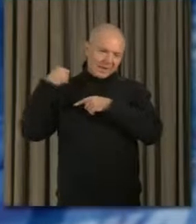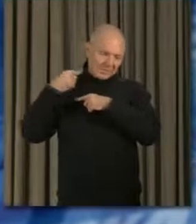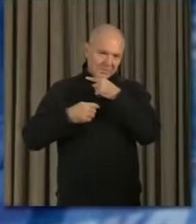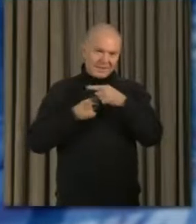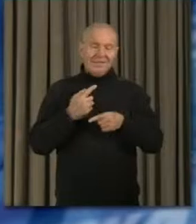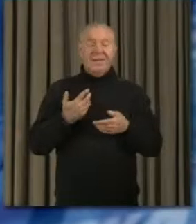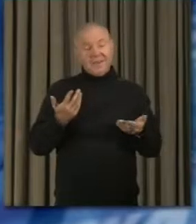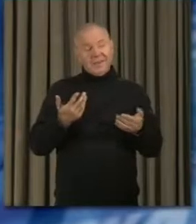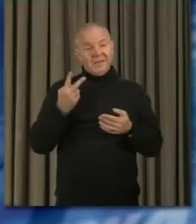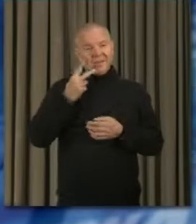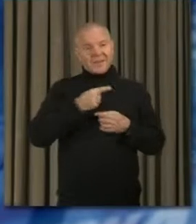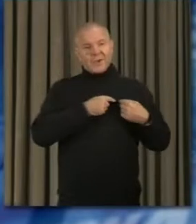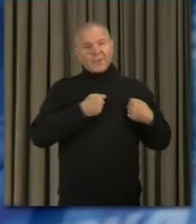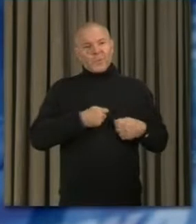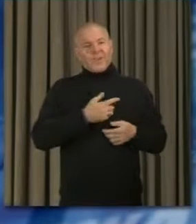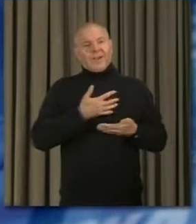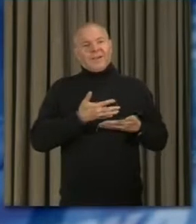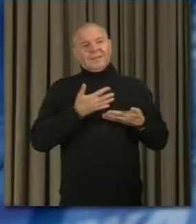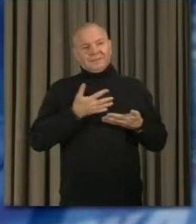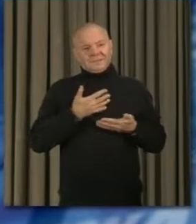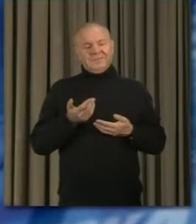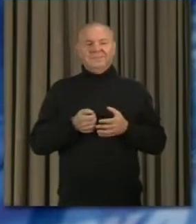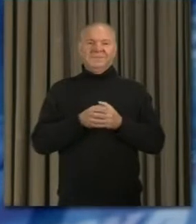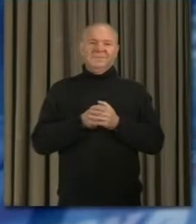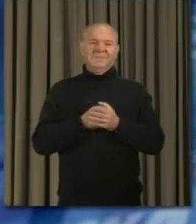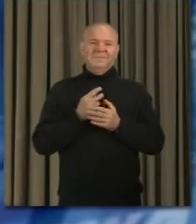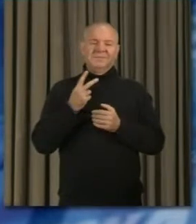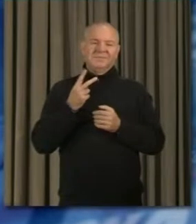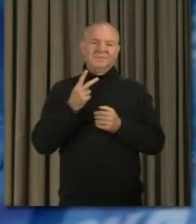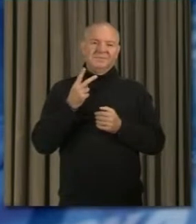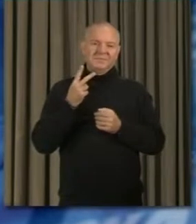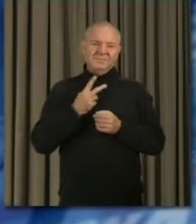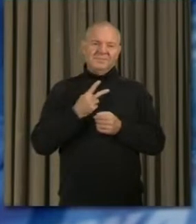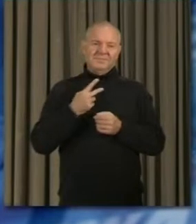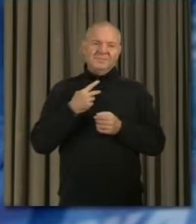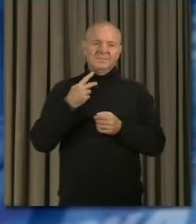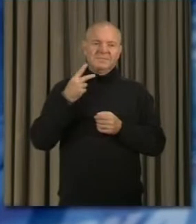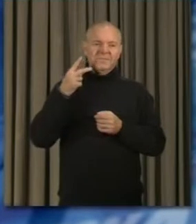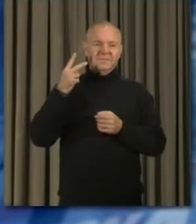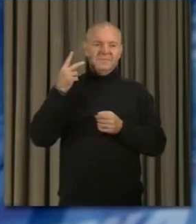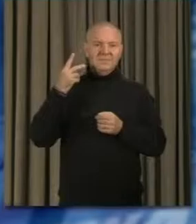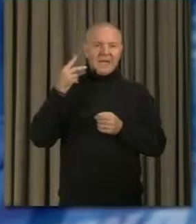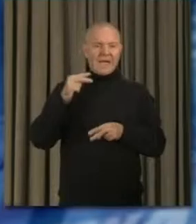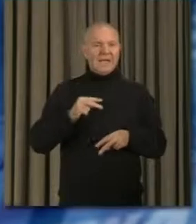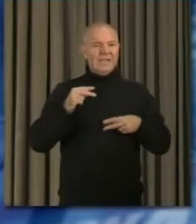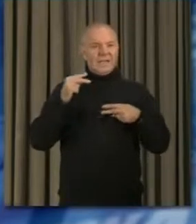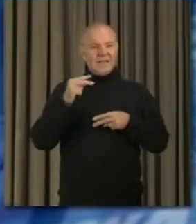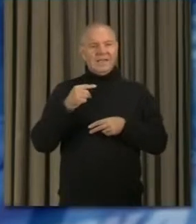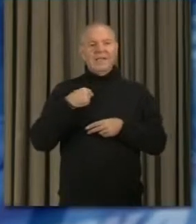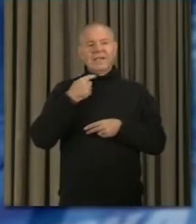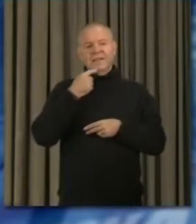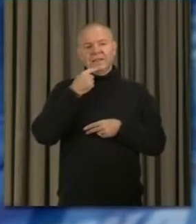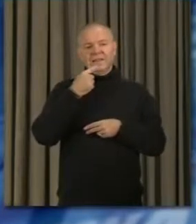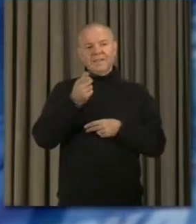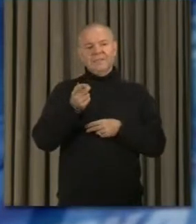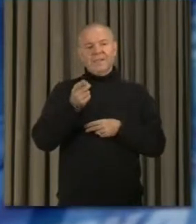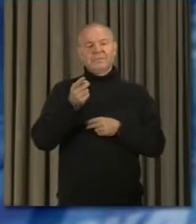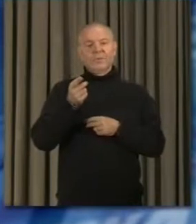fa bene al cuore fa bene all'anima e poi è molti anni che noi stiamo dicendo di come